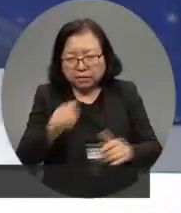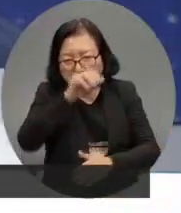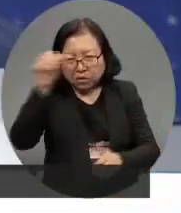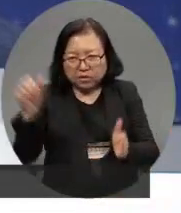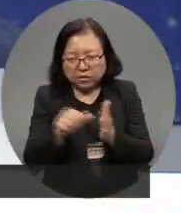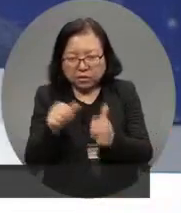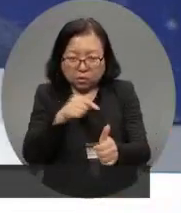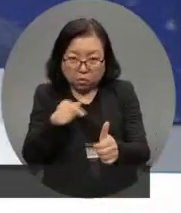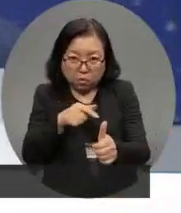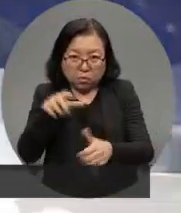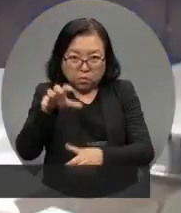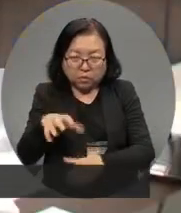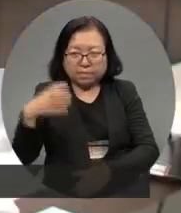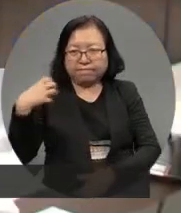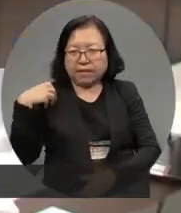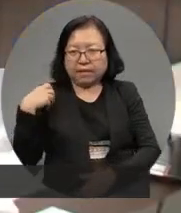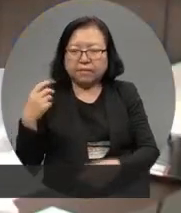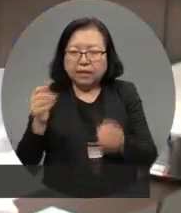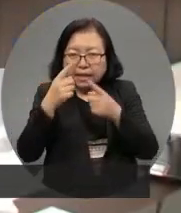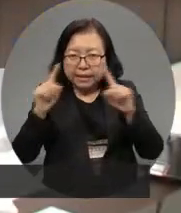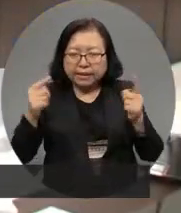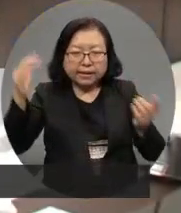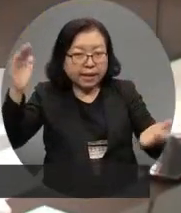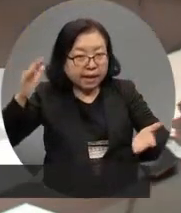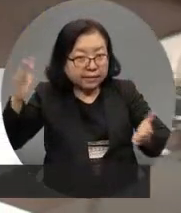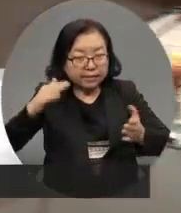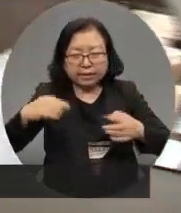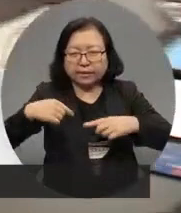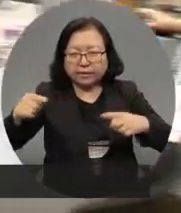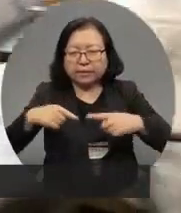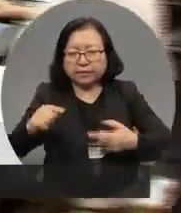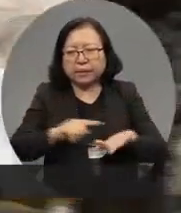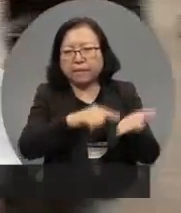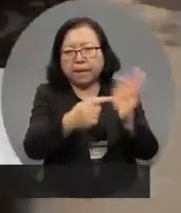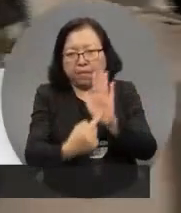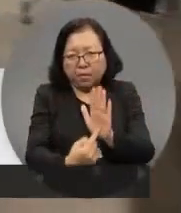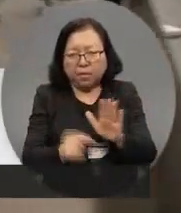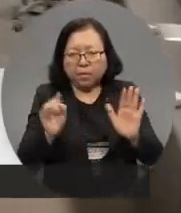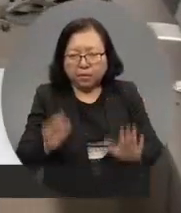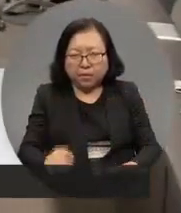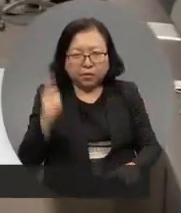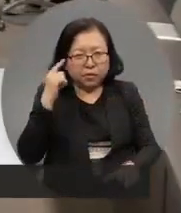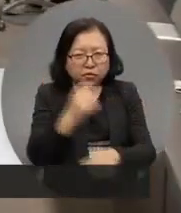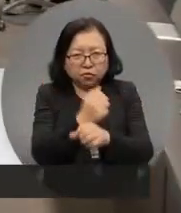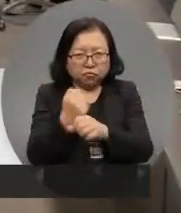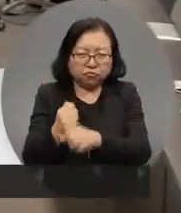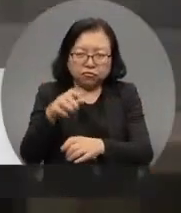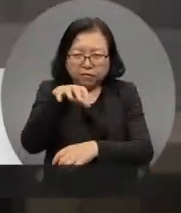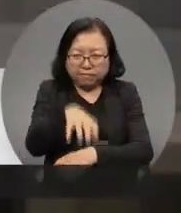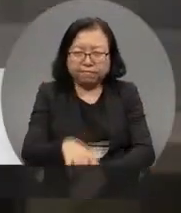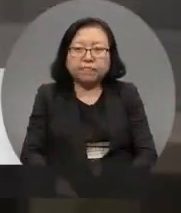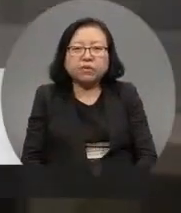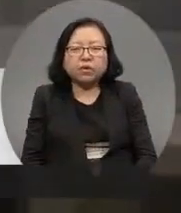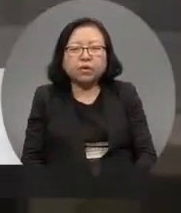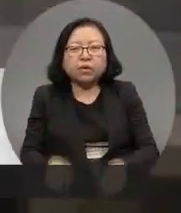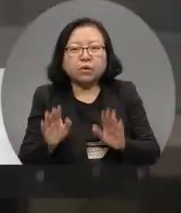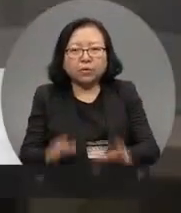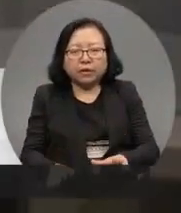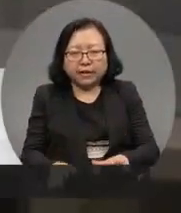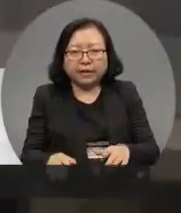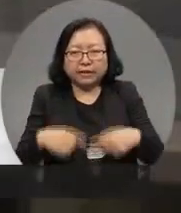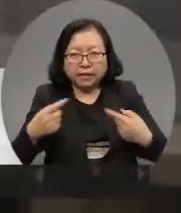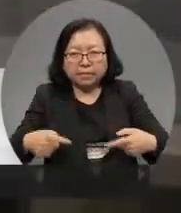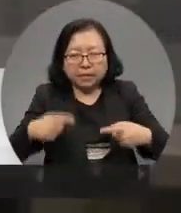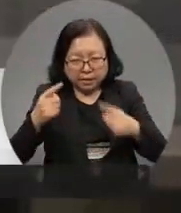충북인재평생교육진흥원이 개최하는 대학생 정책제안 발표대회가 오늘 충북연구원에서 열렸습니다. 이번 대회에서